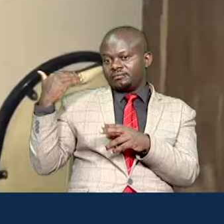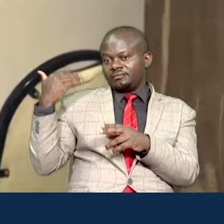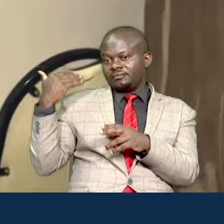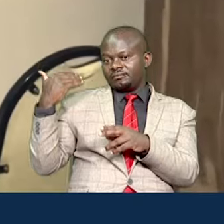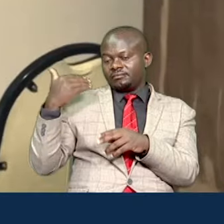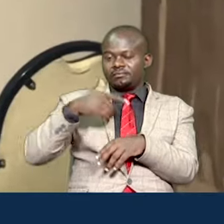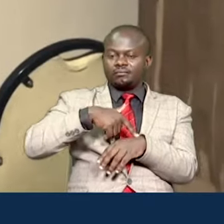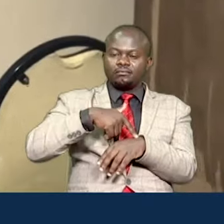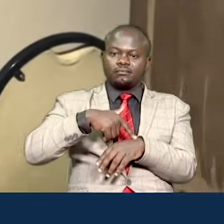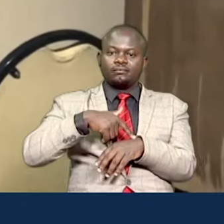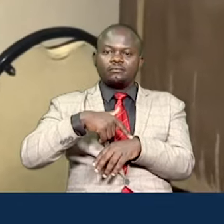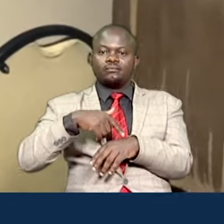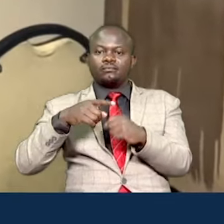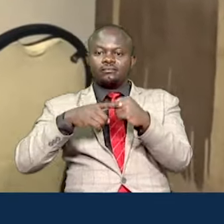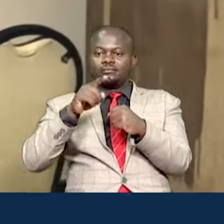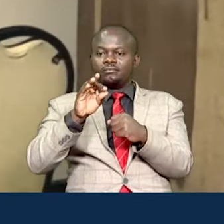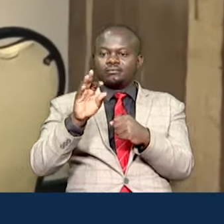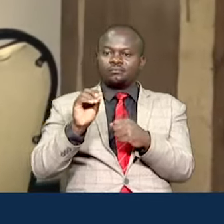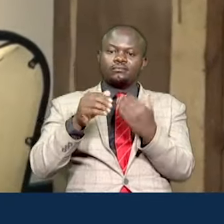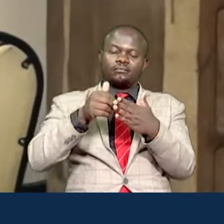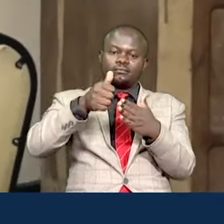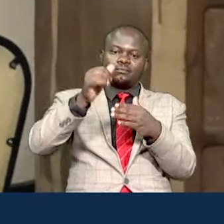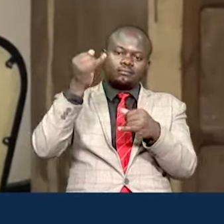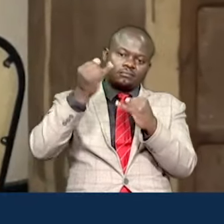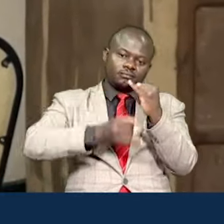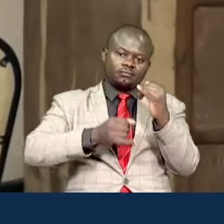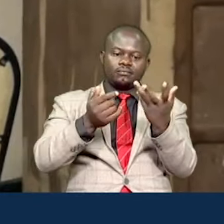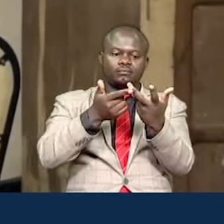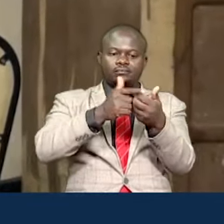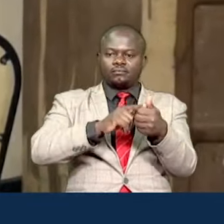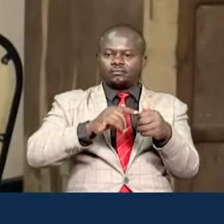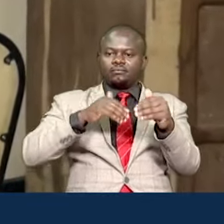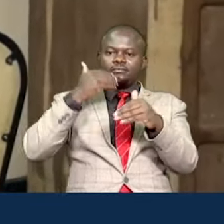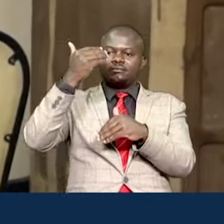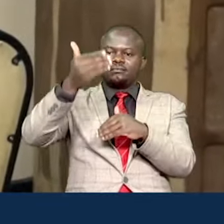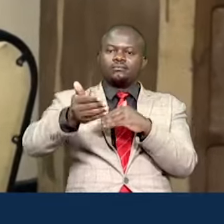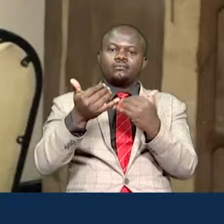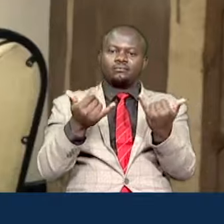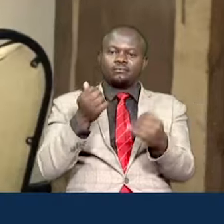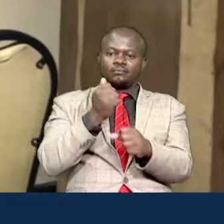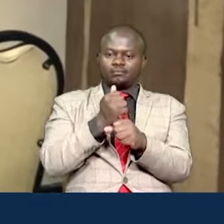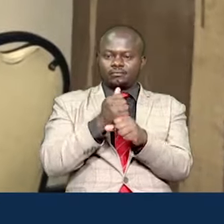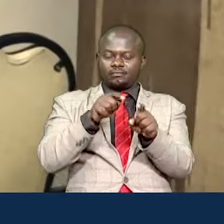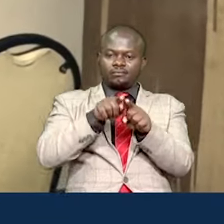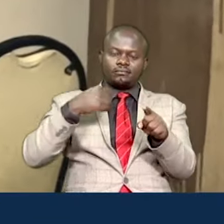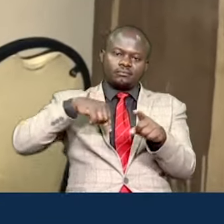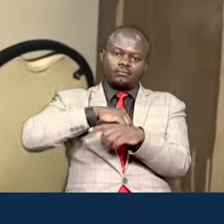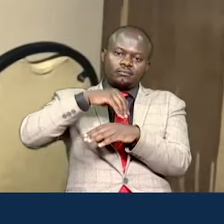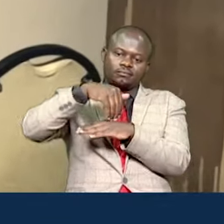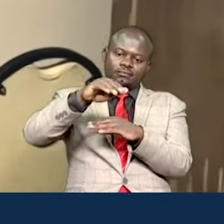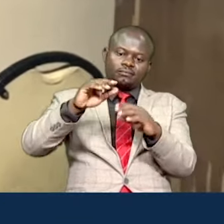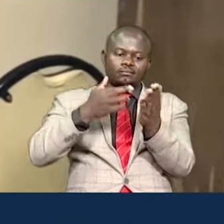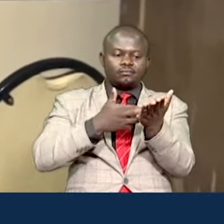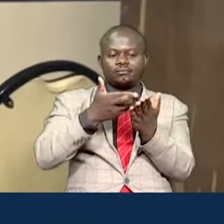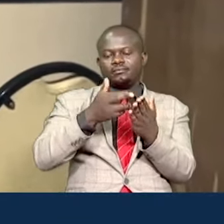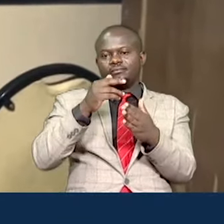saa 12 n'igice nibwo dushoje kubarura amajwi. Hanyuma icyo turi gukora natwe ni ukohereza raporo